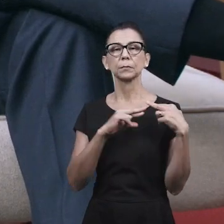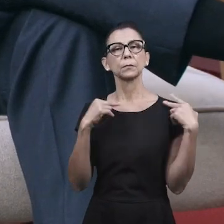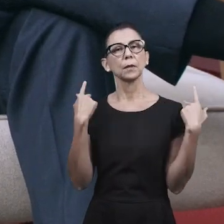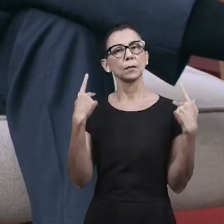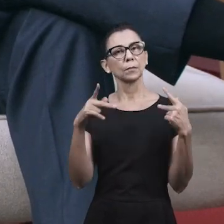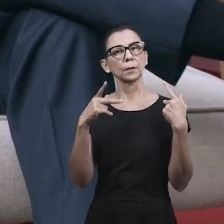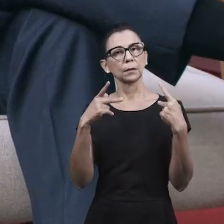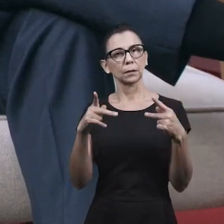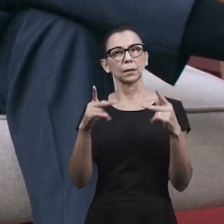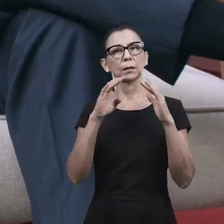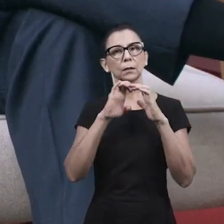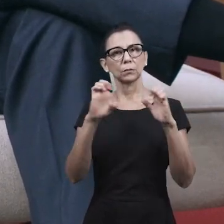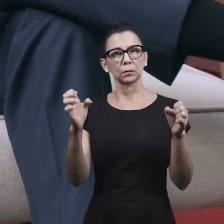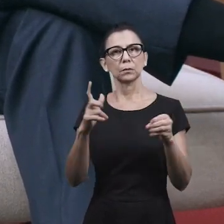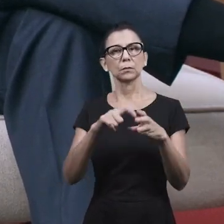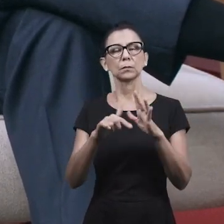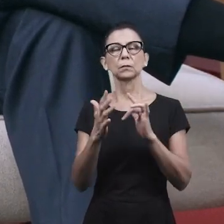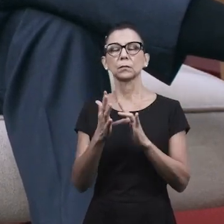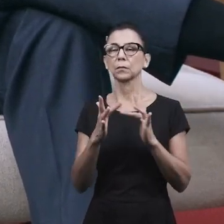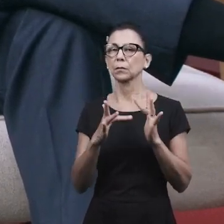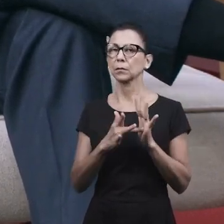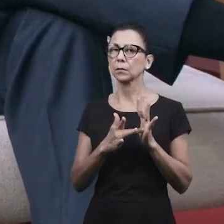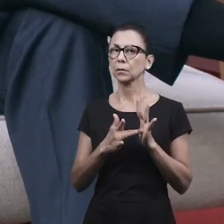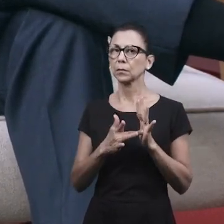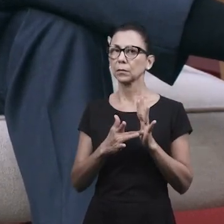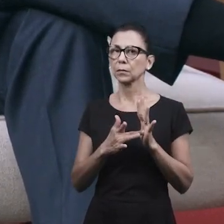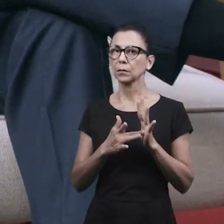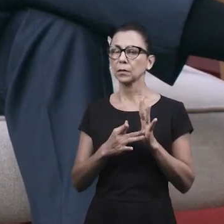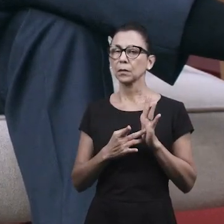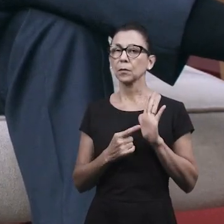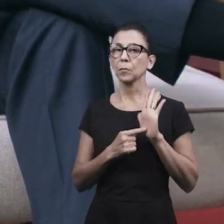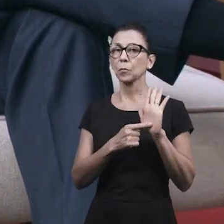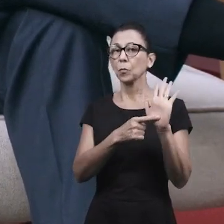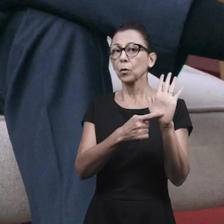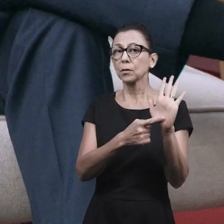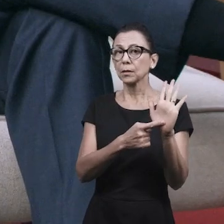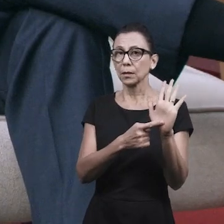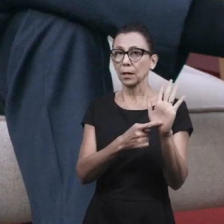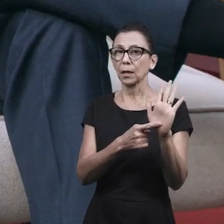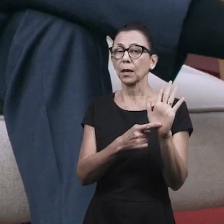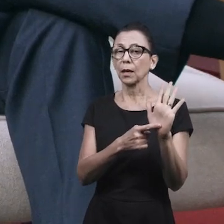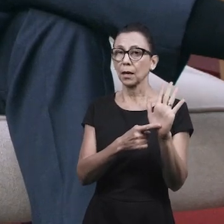prêcher, annoncer que Jésus va venir, mais de montrer à l'homme